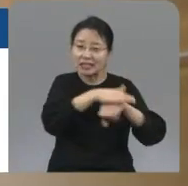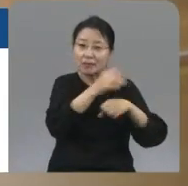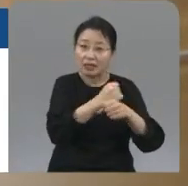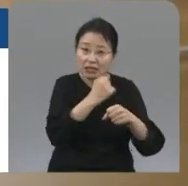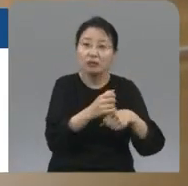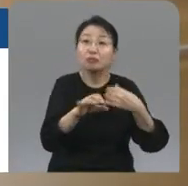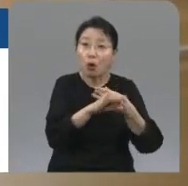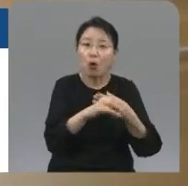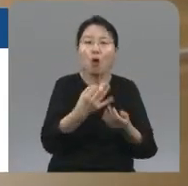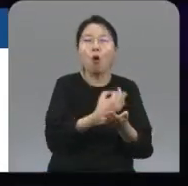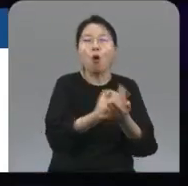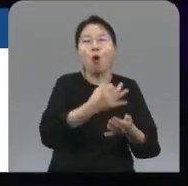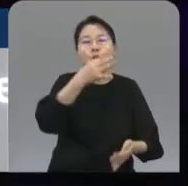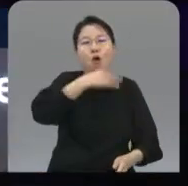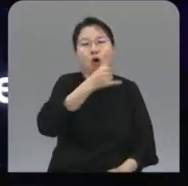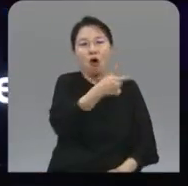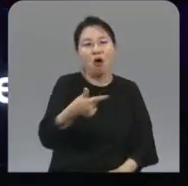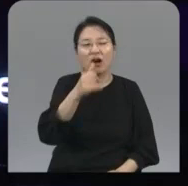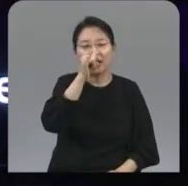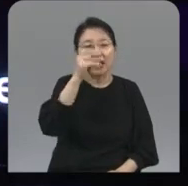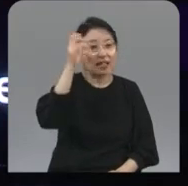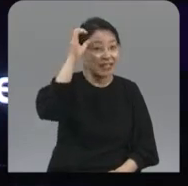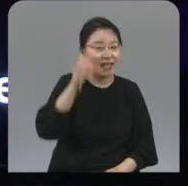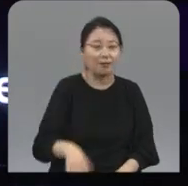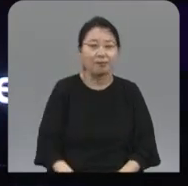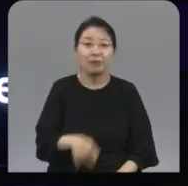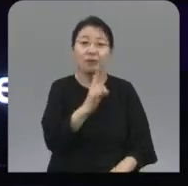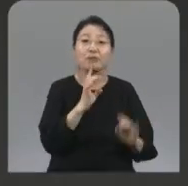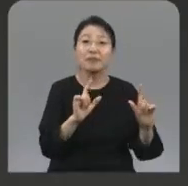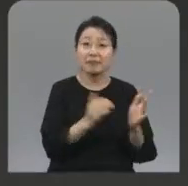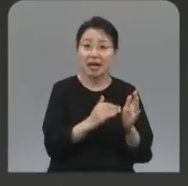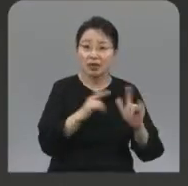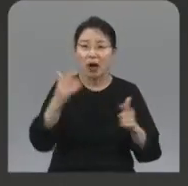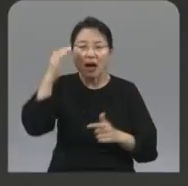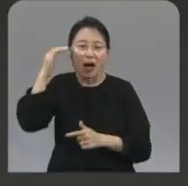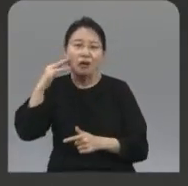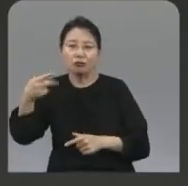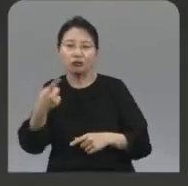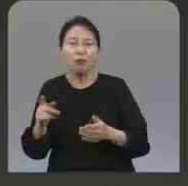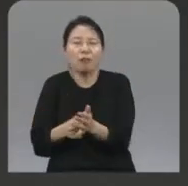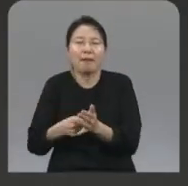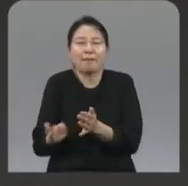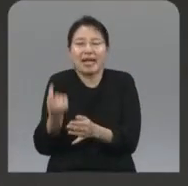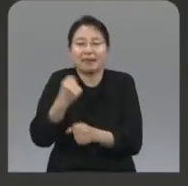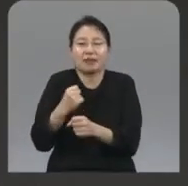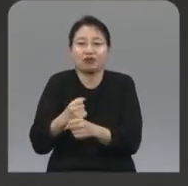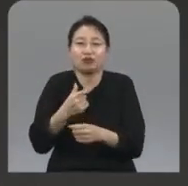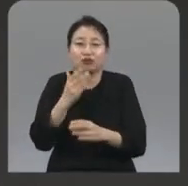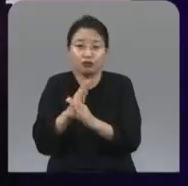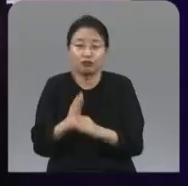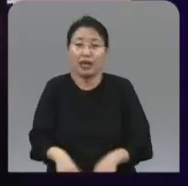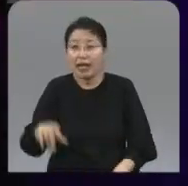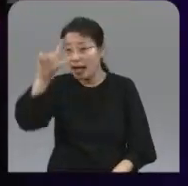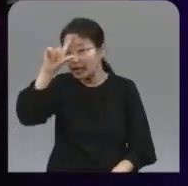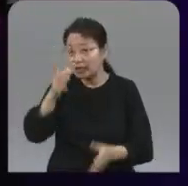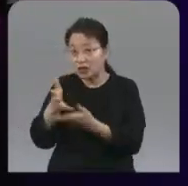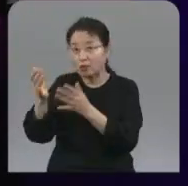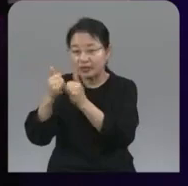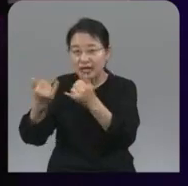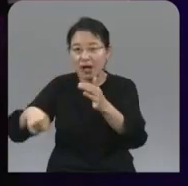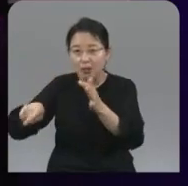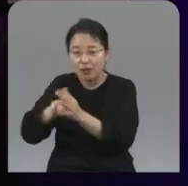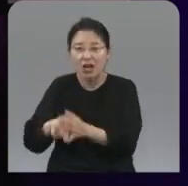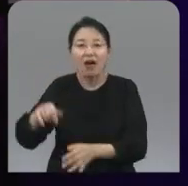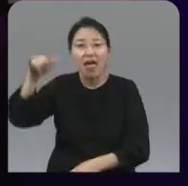Schauplatz des Wettbewerbs zwischen globalen IT-Unternehmen nach Microsoft und Google wird Apple voraussichtlich im